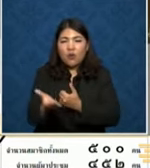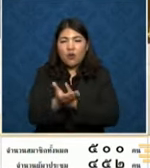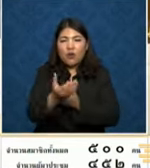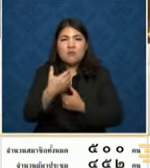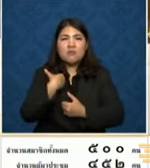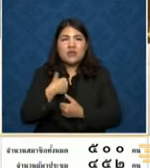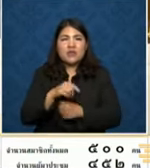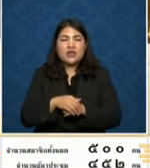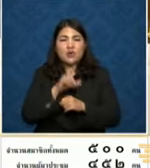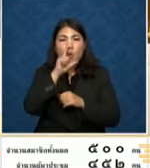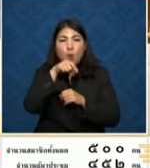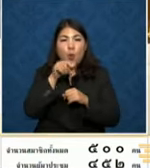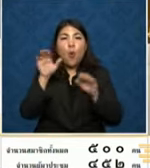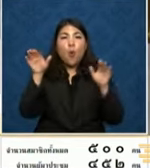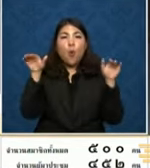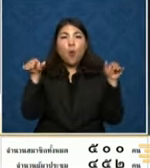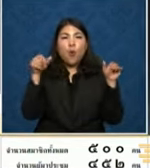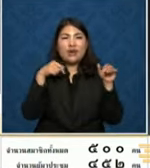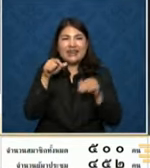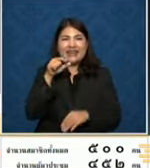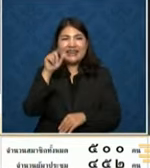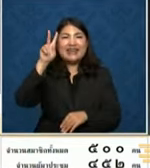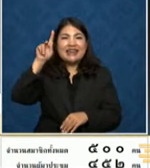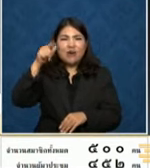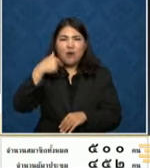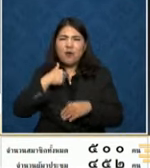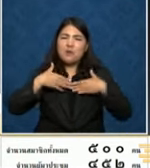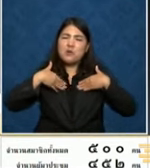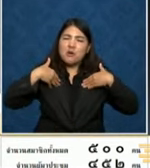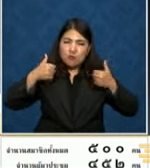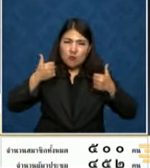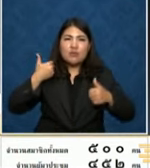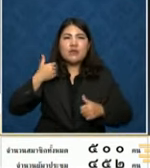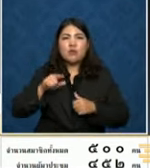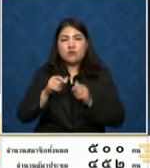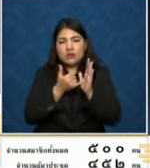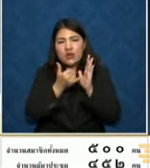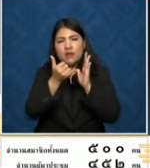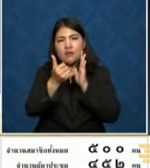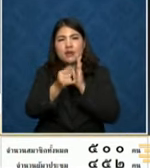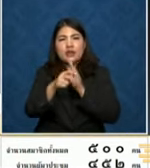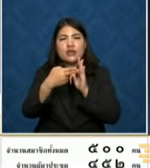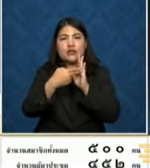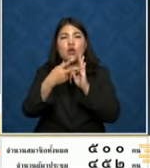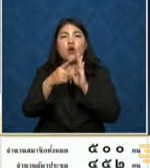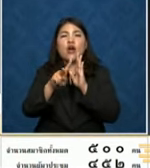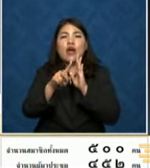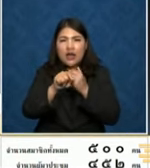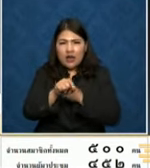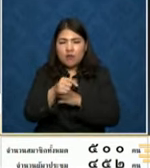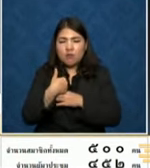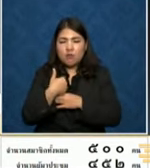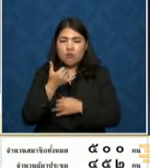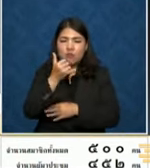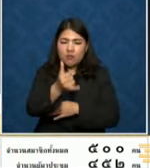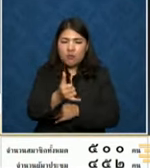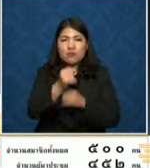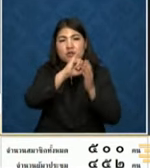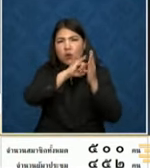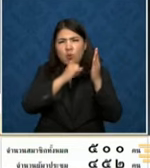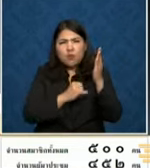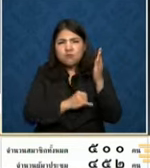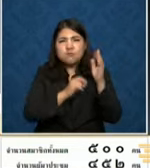ผมเดินทางไปจังหวัดหนองคายนะครับของท่านส.ส.กระแสนะครับผมเดินทางไปจังหวัดห